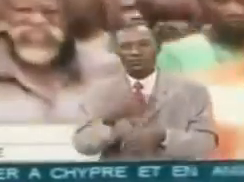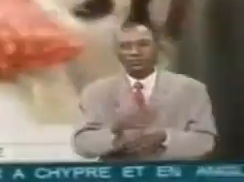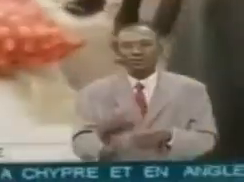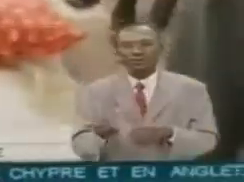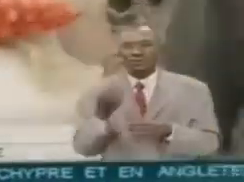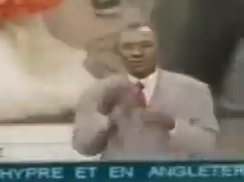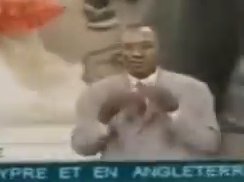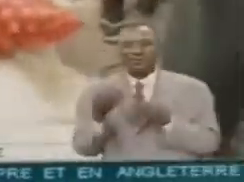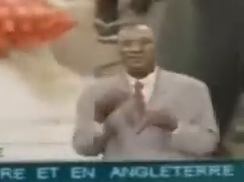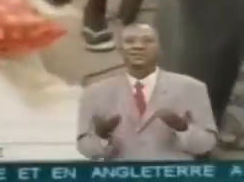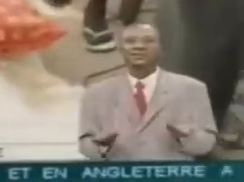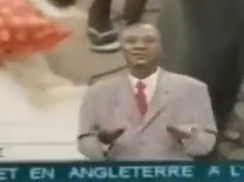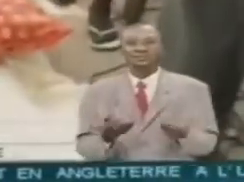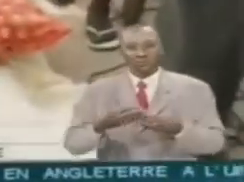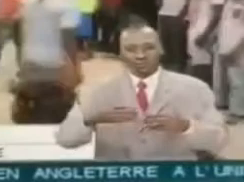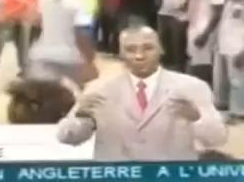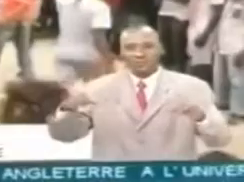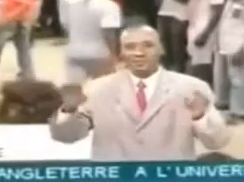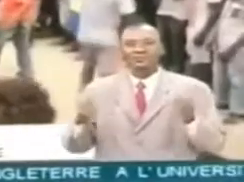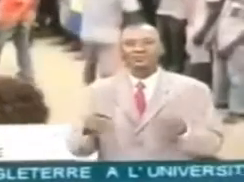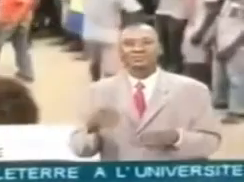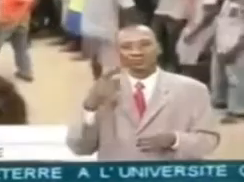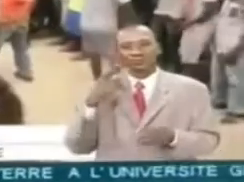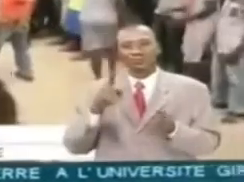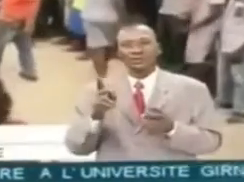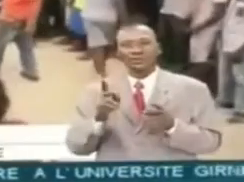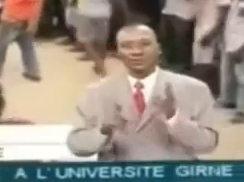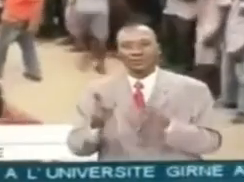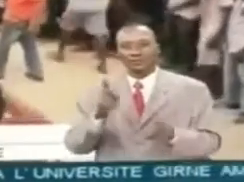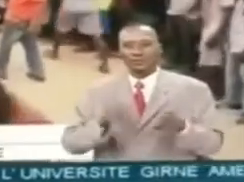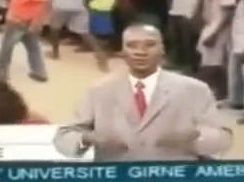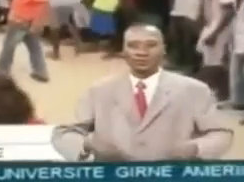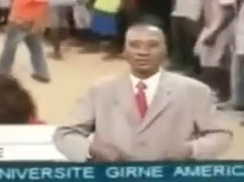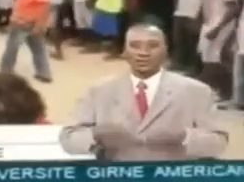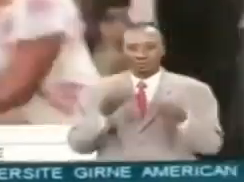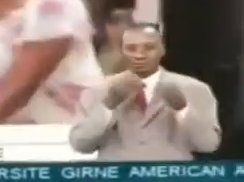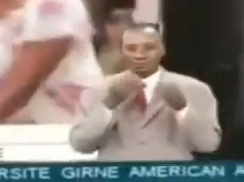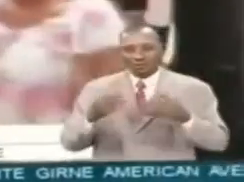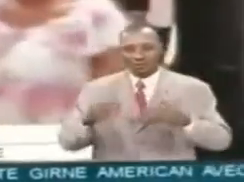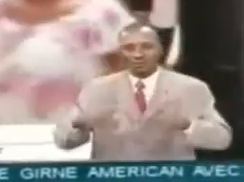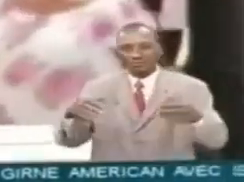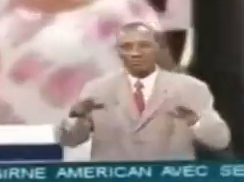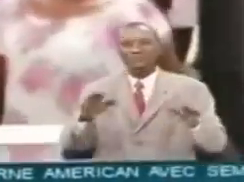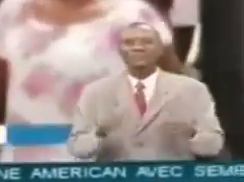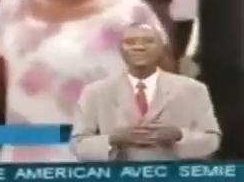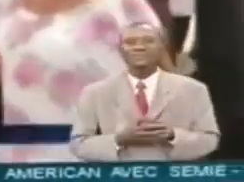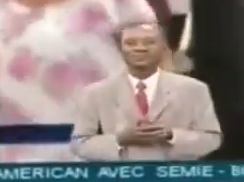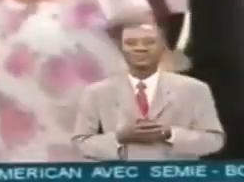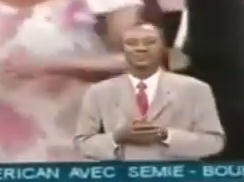dans le cadre de l'amélioration du social de la population, l'une des principales préoccupations du chef de l'État.